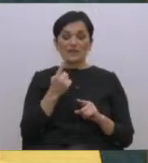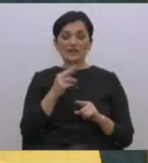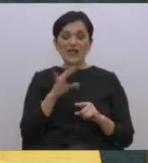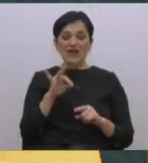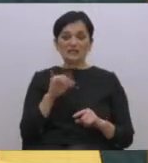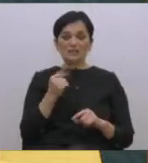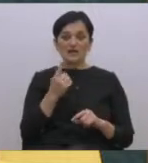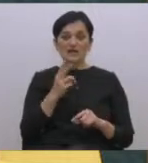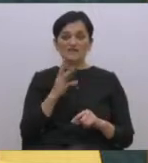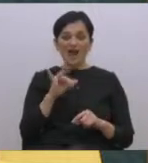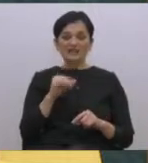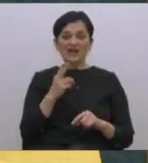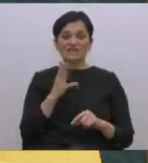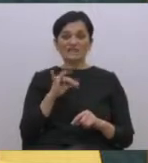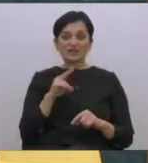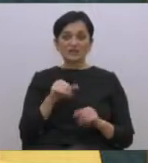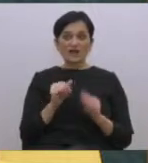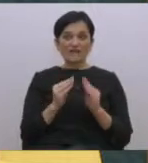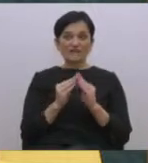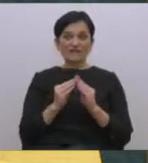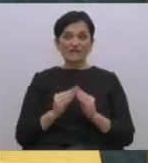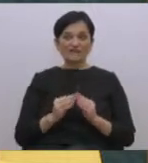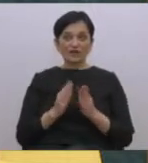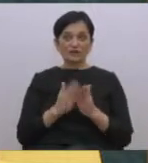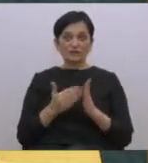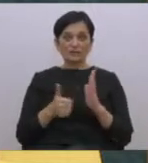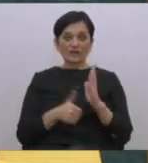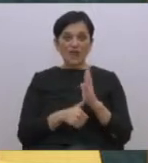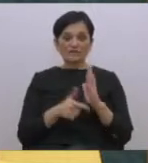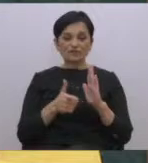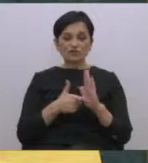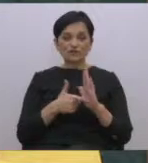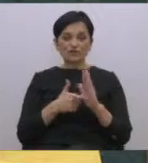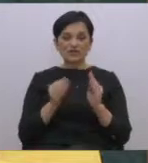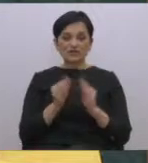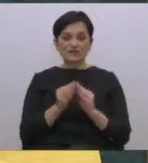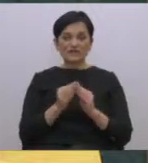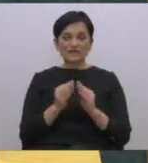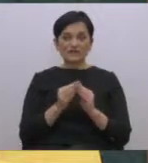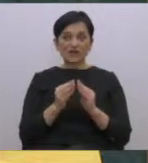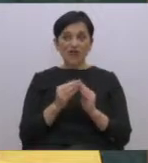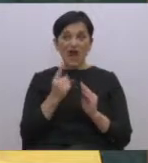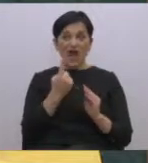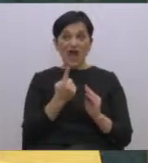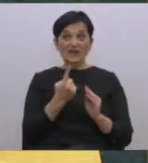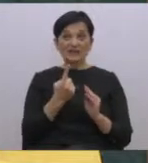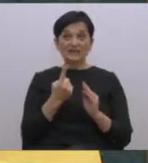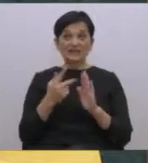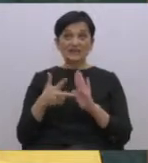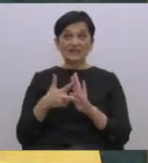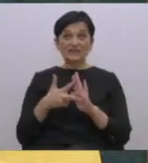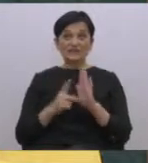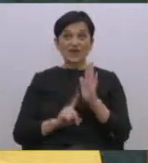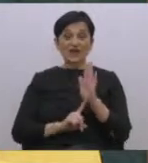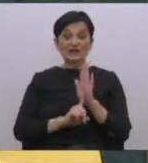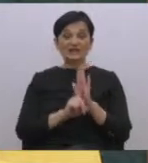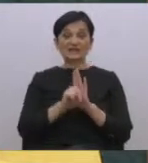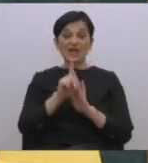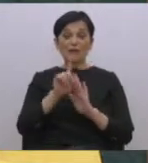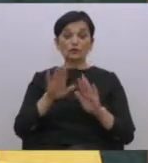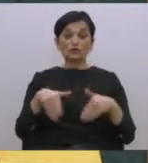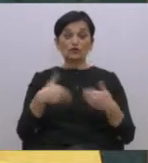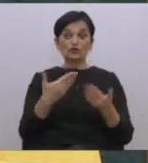pirul quarta, quinta, esendi, usrulelia. Ecuși șuidiți aseve usuleliate, erti rua, națulat tavda pirulat ce măsavaze